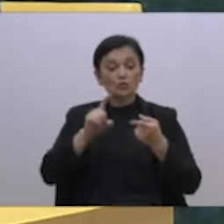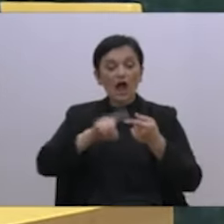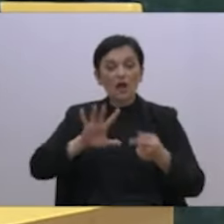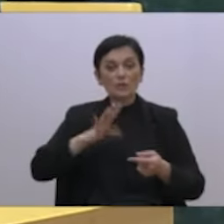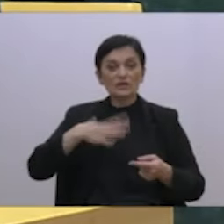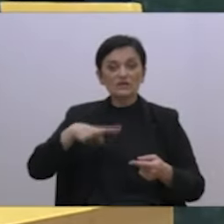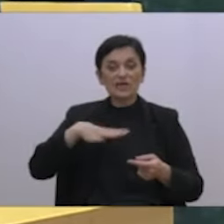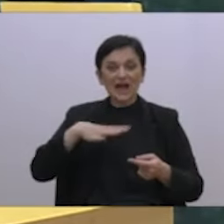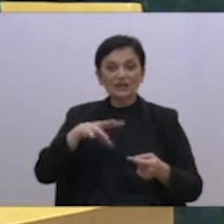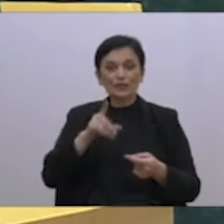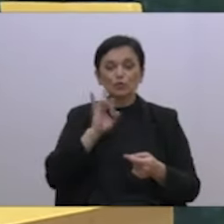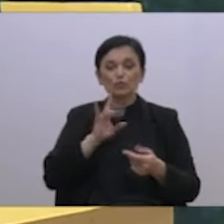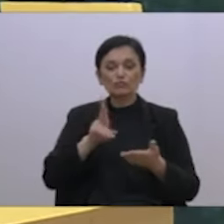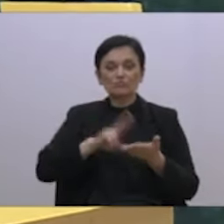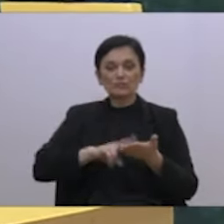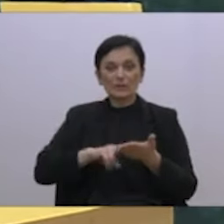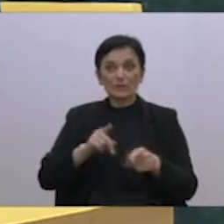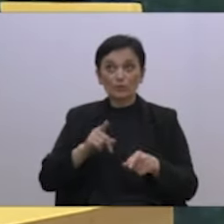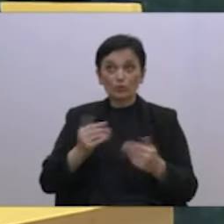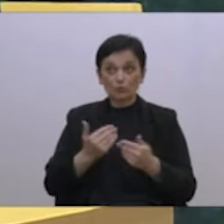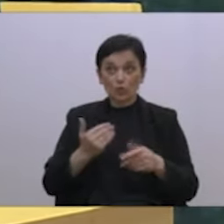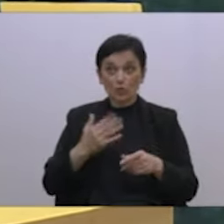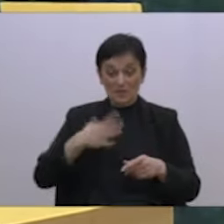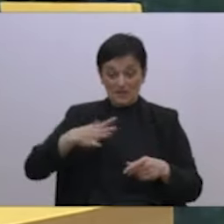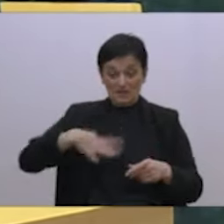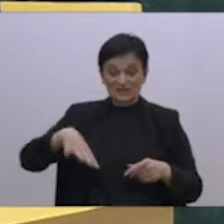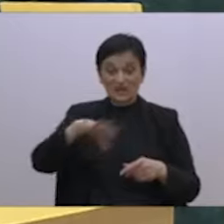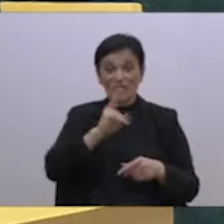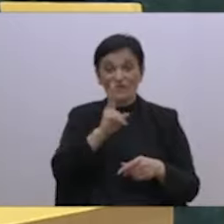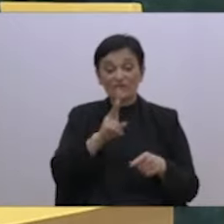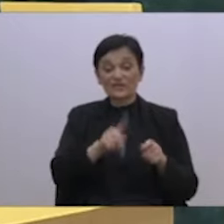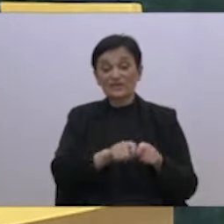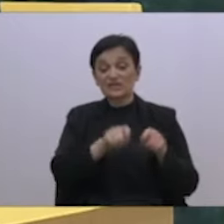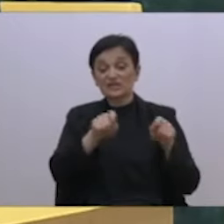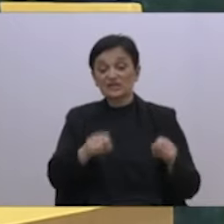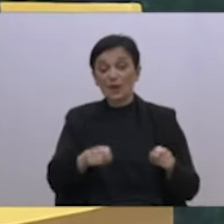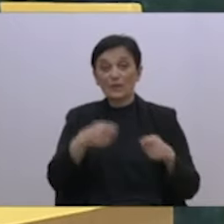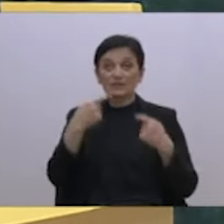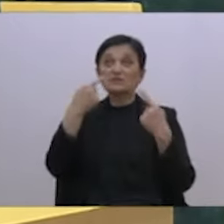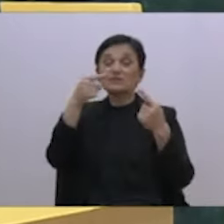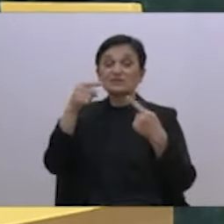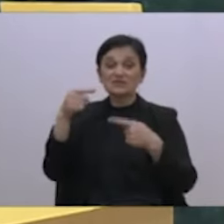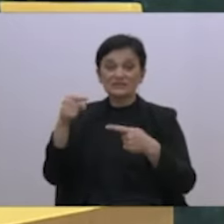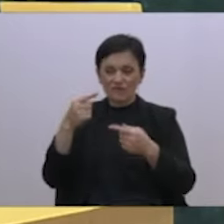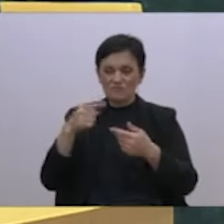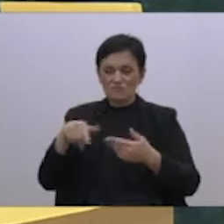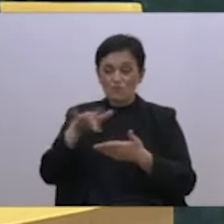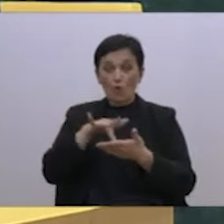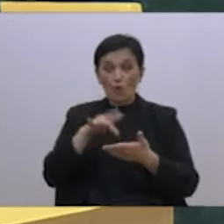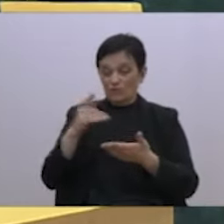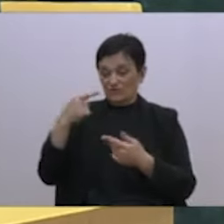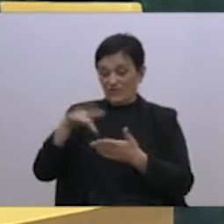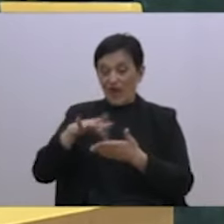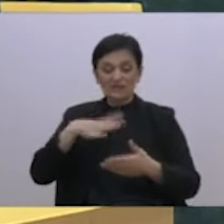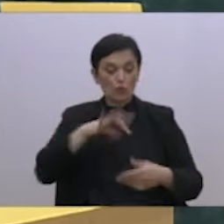საქართველოს რეზიდენტებს. ანუ აქ რომ საქართველოში ვიღაცამ დააფუძნა სხვა ქვეყნის ასე ვთქვათ მოქალაქე, მაგრამ საქართველოს იურიდიული